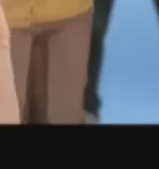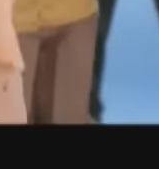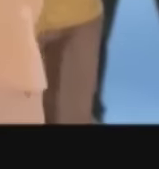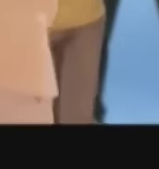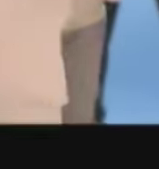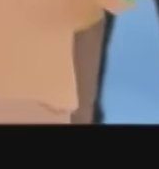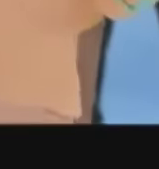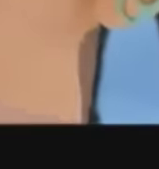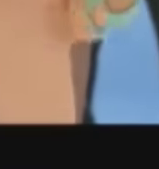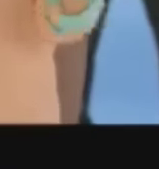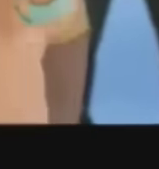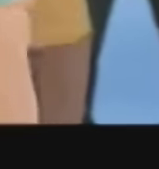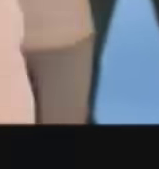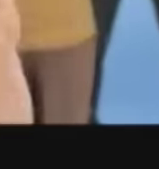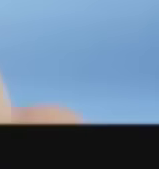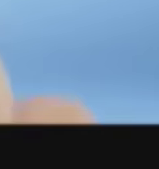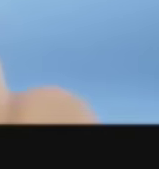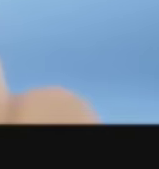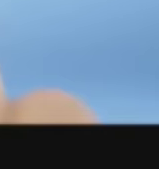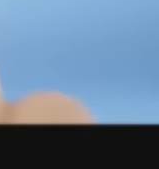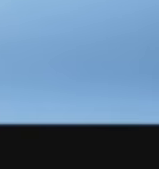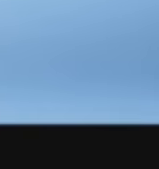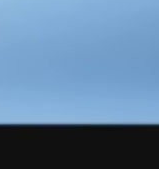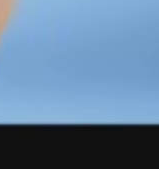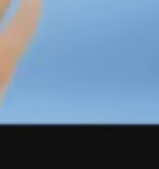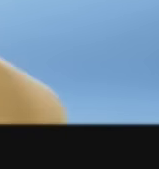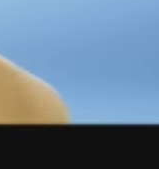Cobain 3 rasa baru ide mereka.